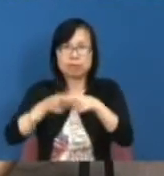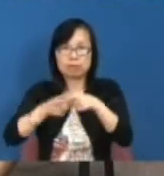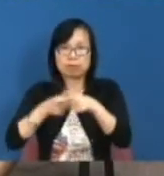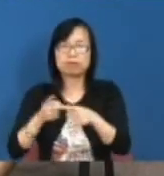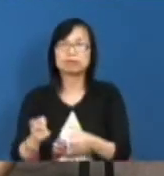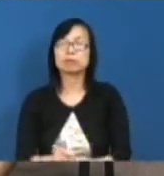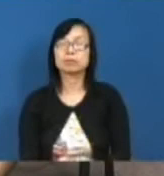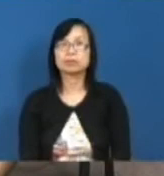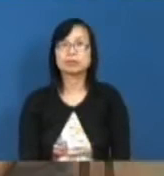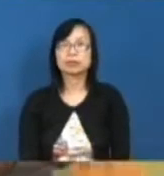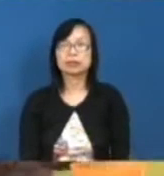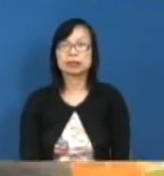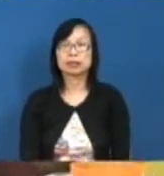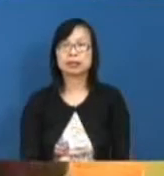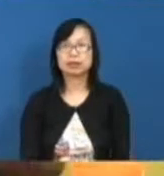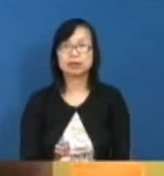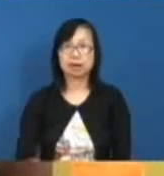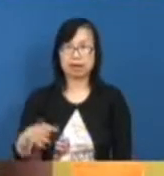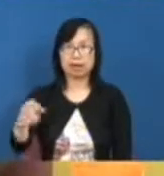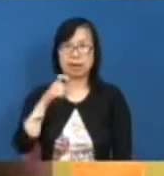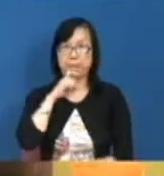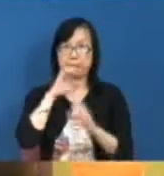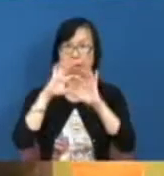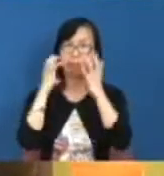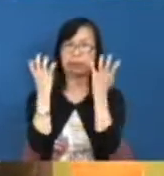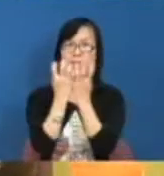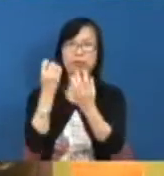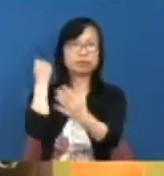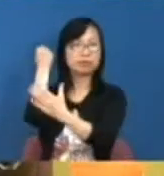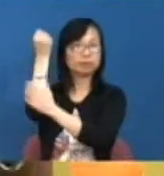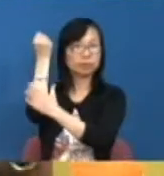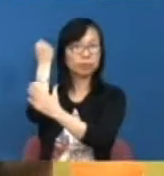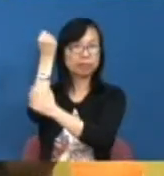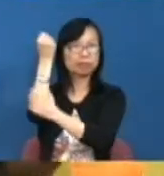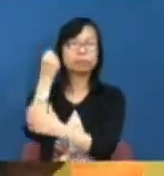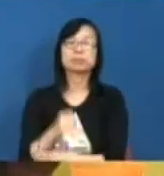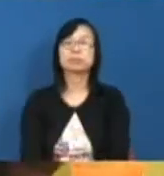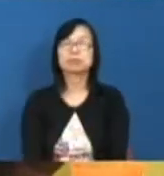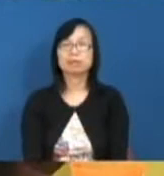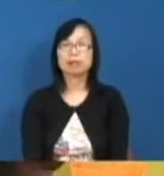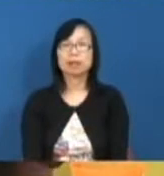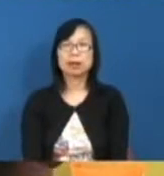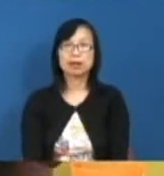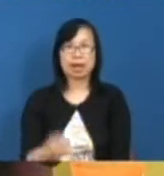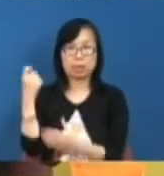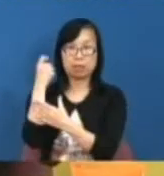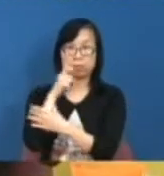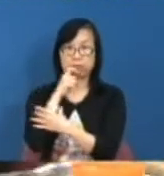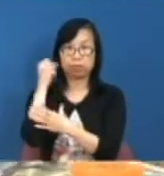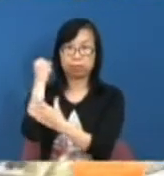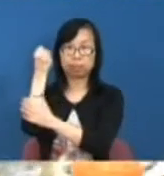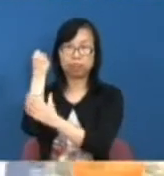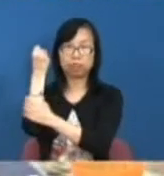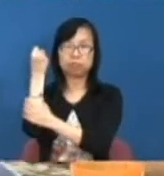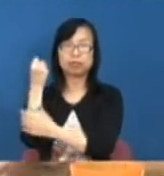咁好啦喎，咁就話說咧，就有一班人去示威啦。係呢班人就去示威 啊！啊，又揾咩聯